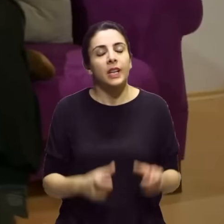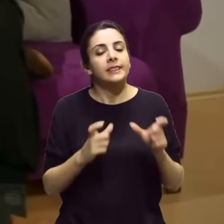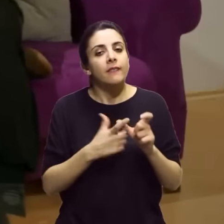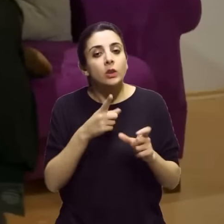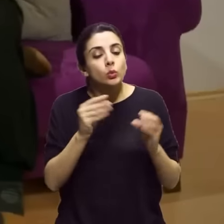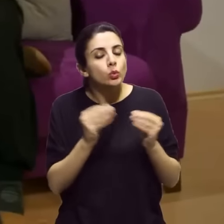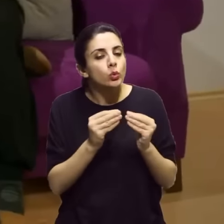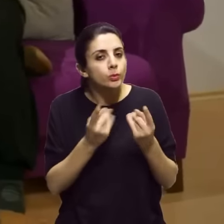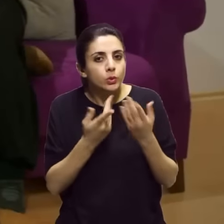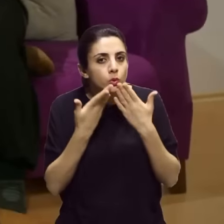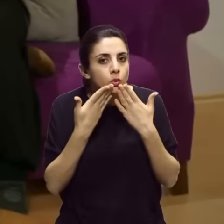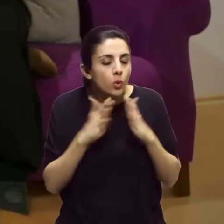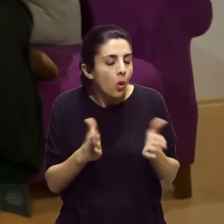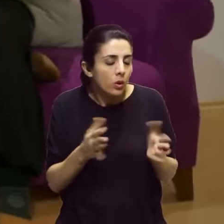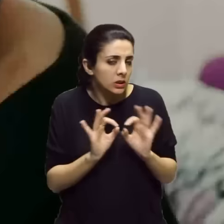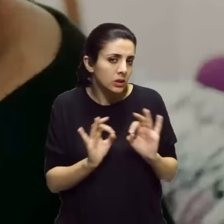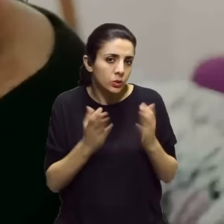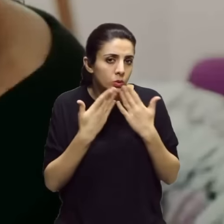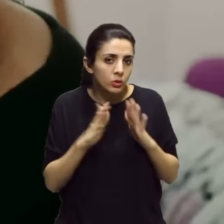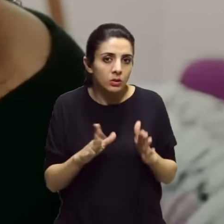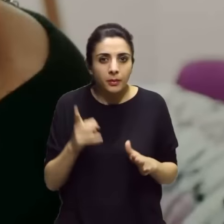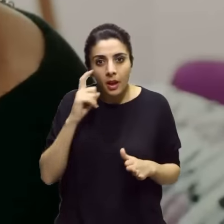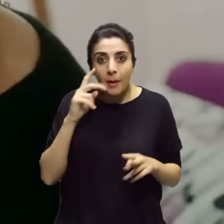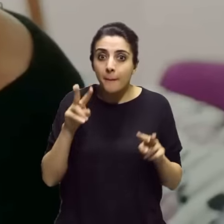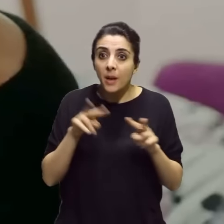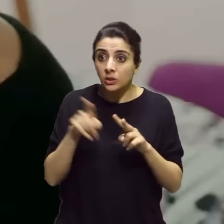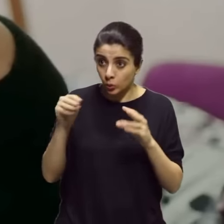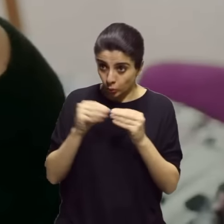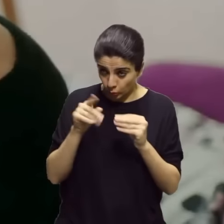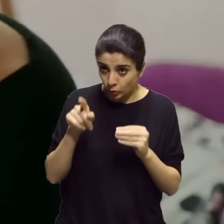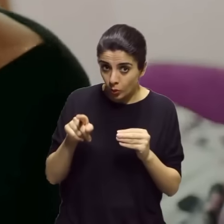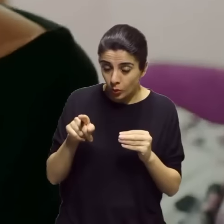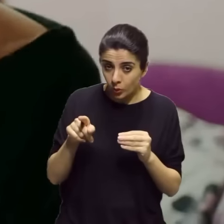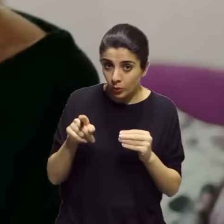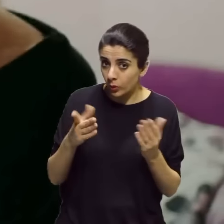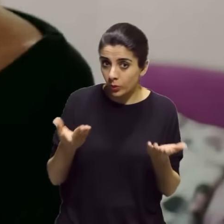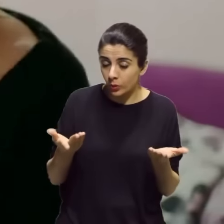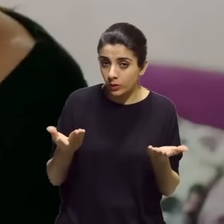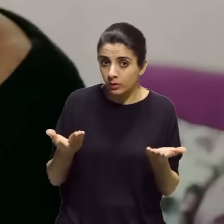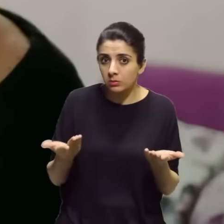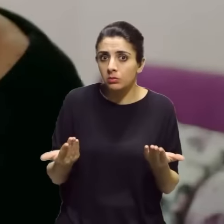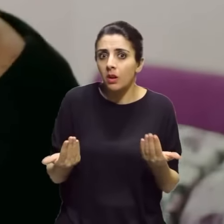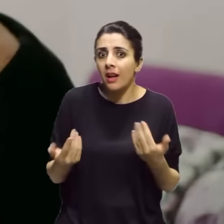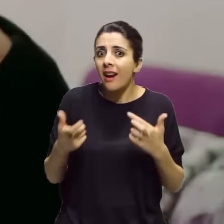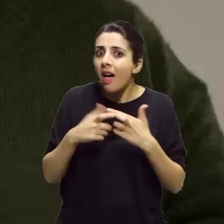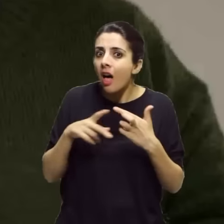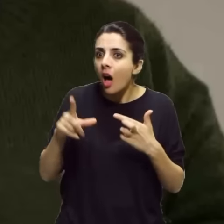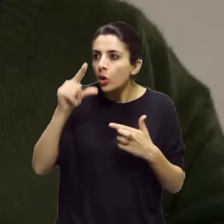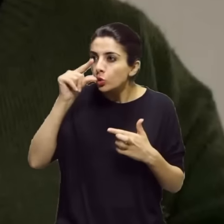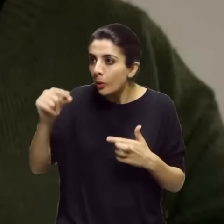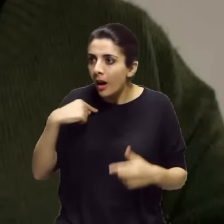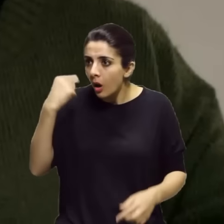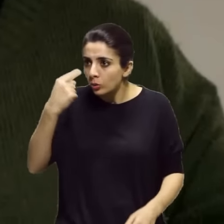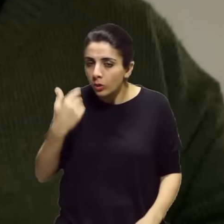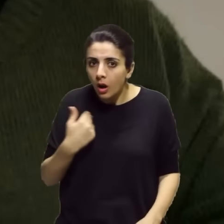Sevinç'cim, senin bir suçun yok ki, kuşum yok. Sence Mazhar'ın suçu mu? Ya ben Reyhan'dan